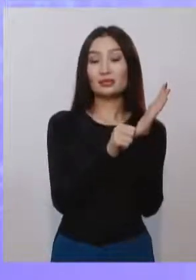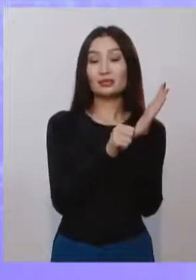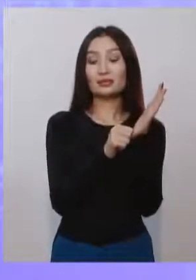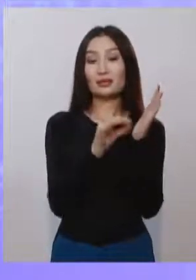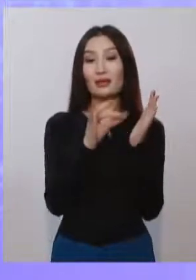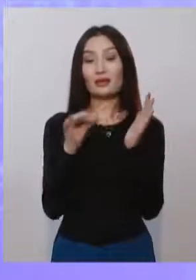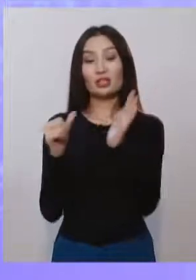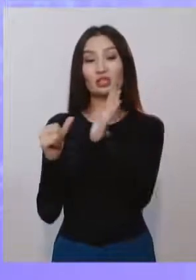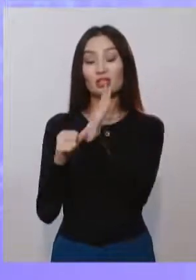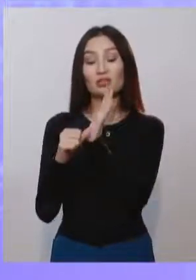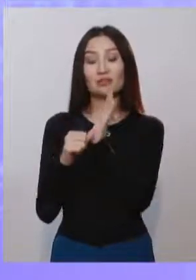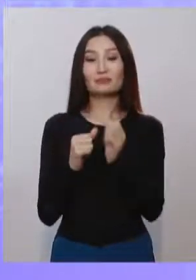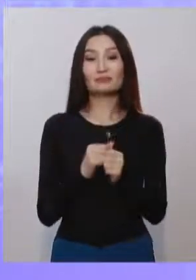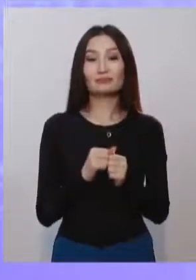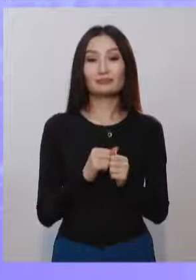66